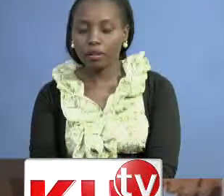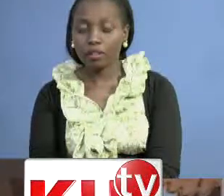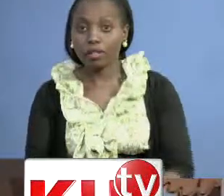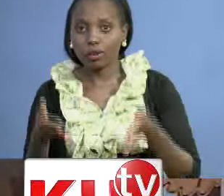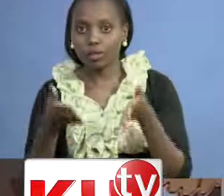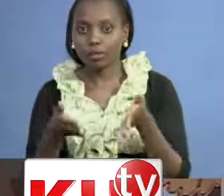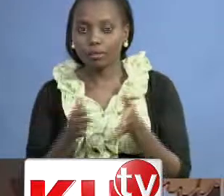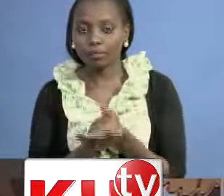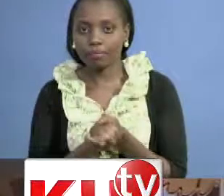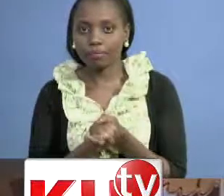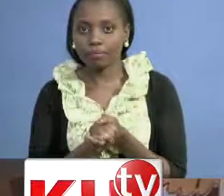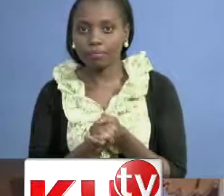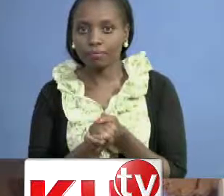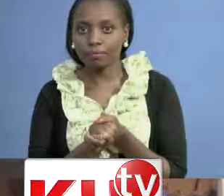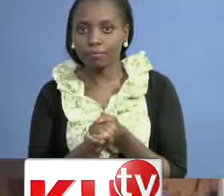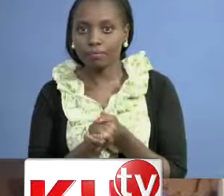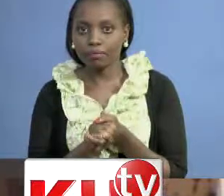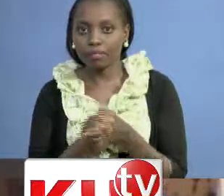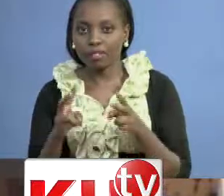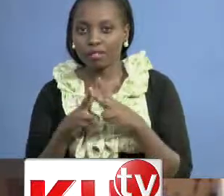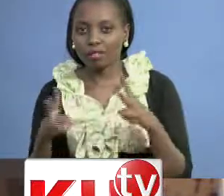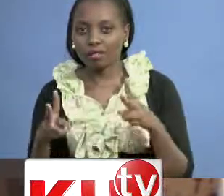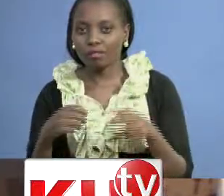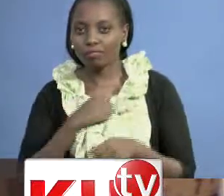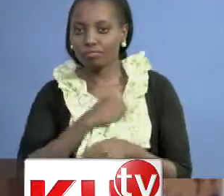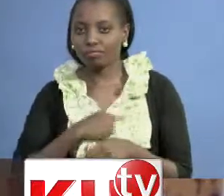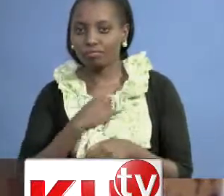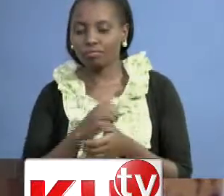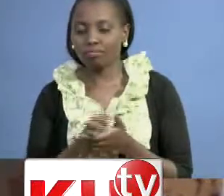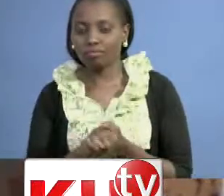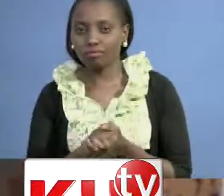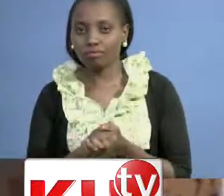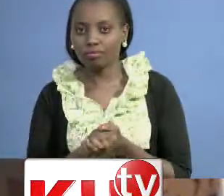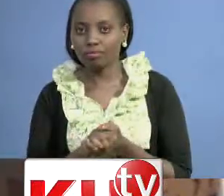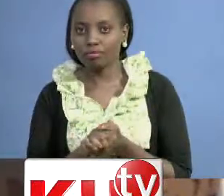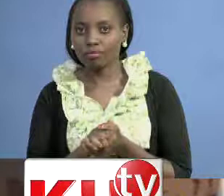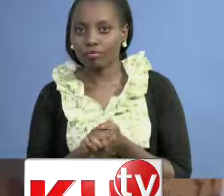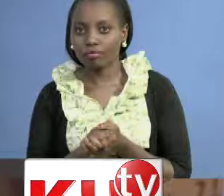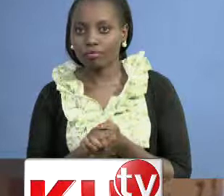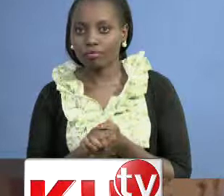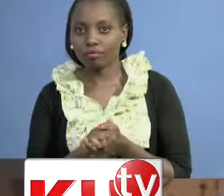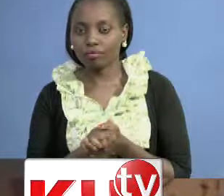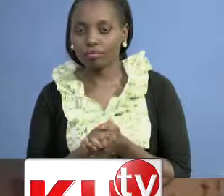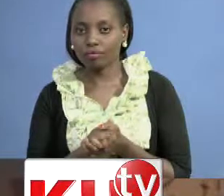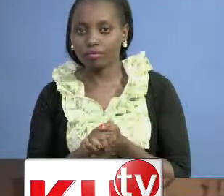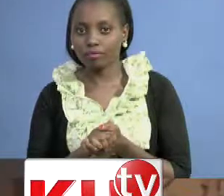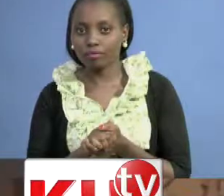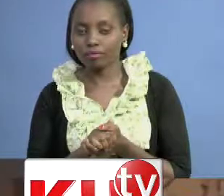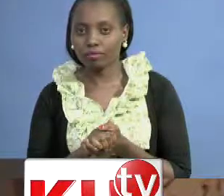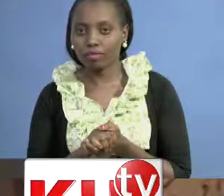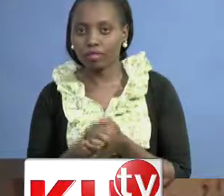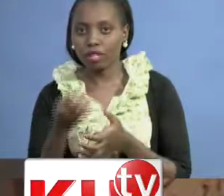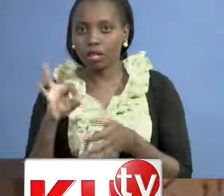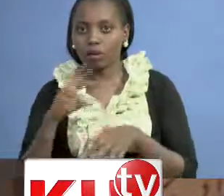Today, with a very heavy heart and a deep sense